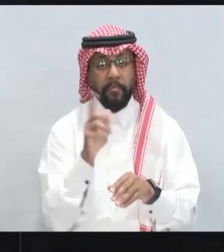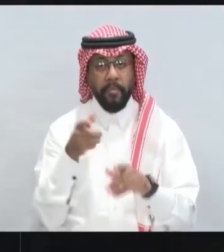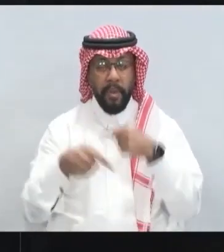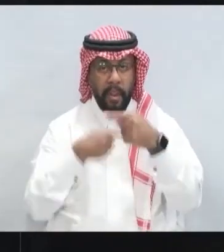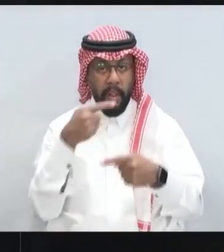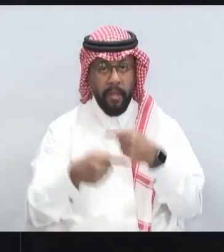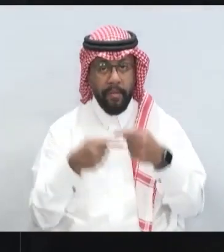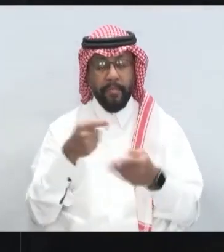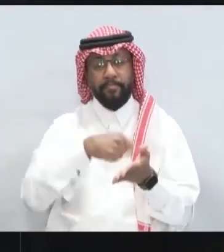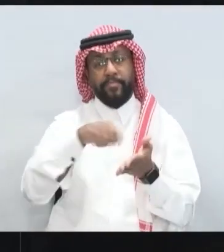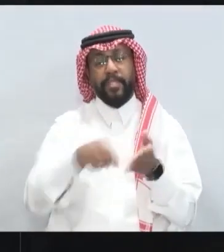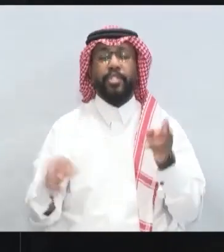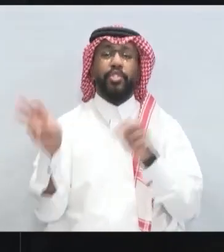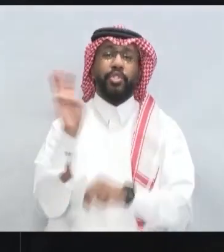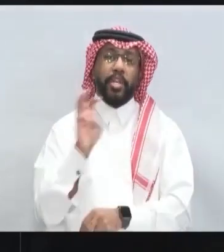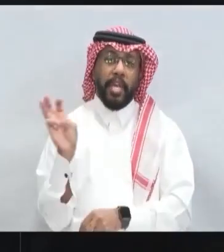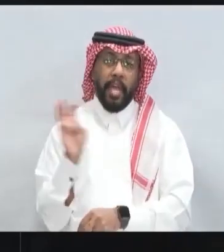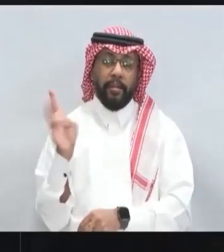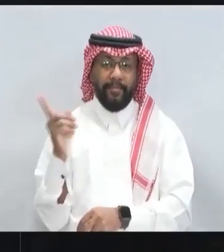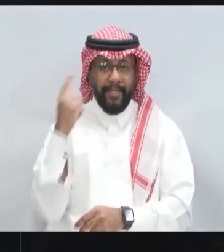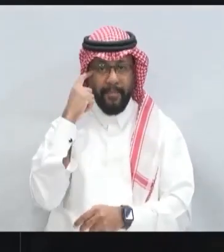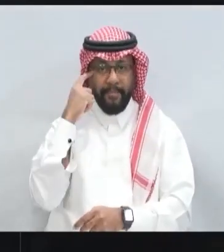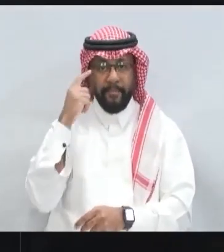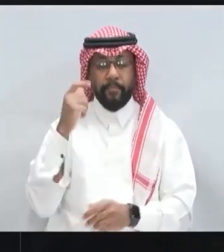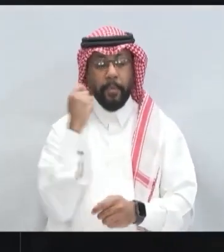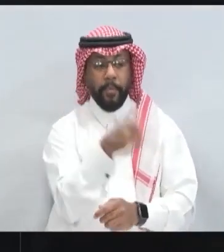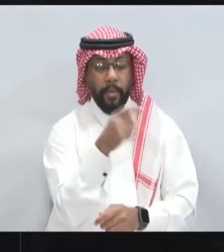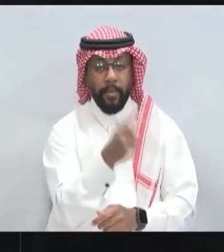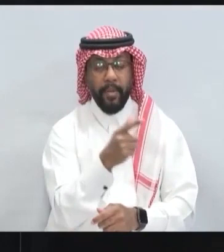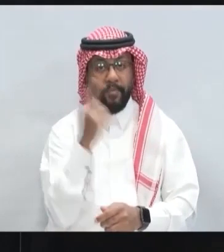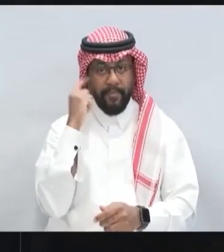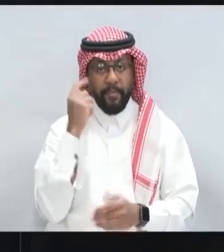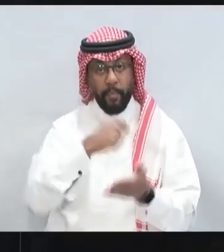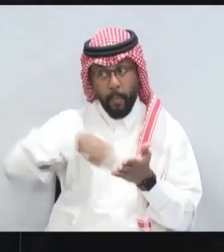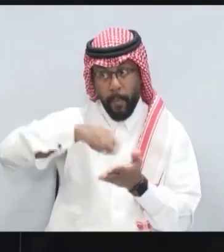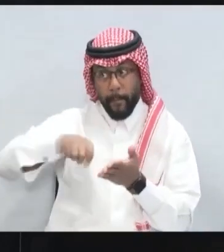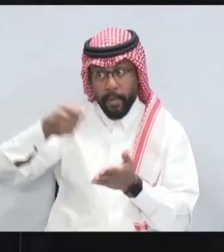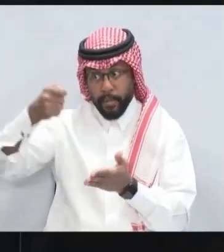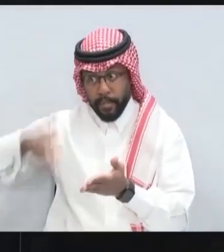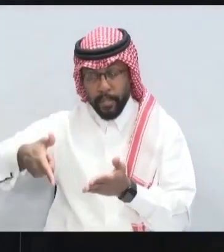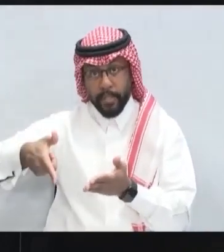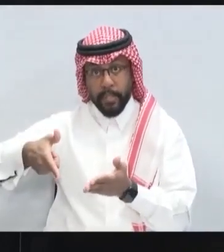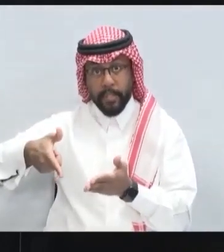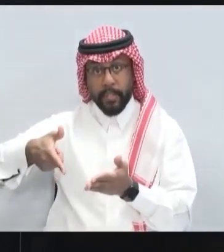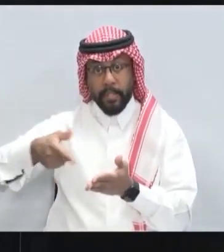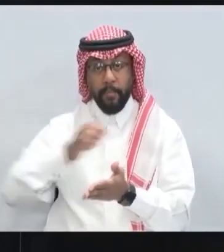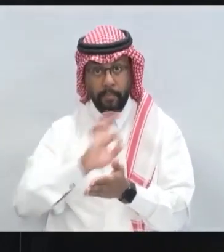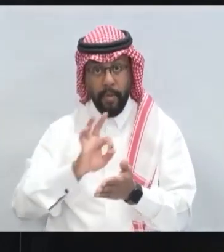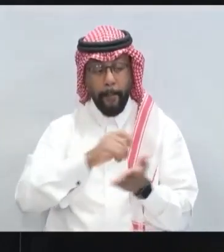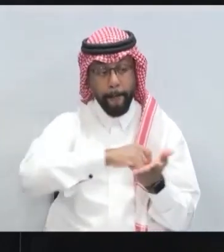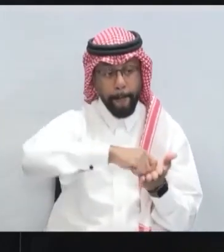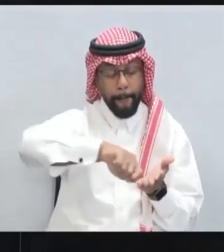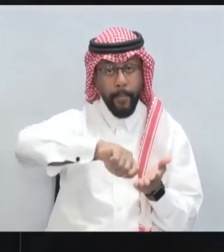في عمليات المبيعات الشركات وكذلك هنالك مثلا شركات تدفع النقد من خلال شراء